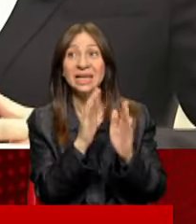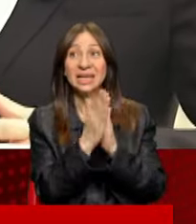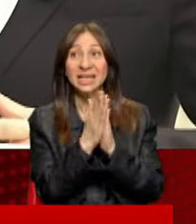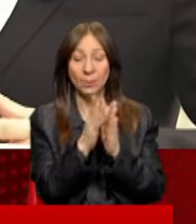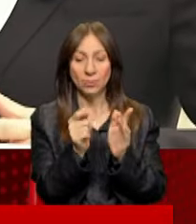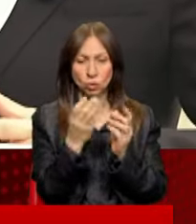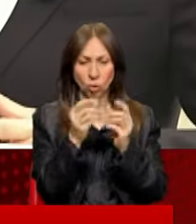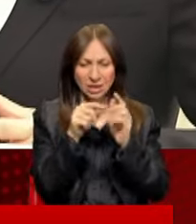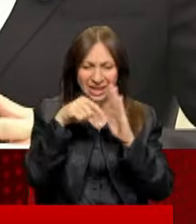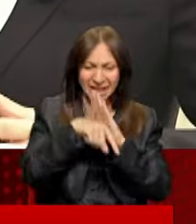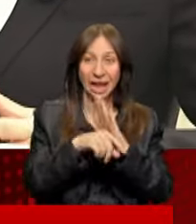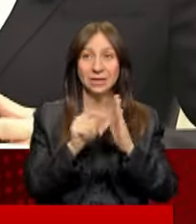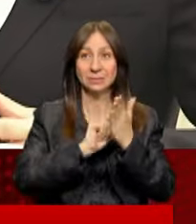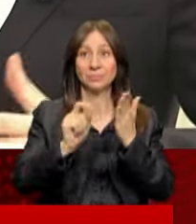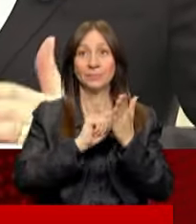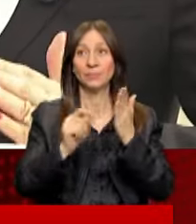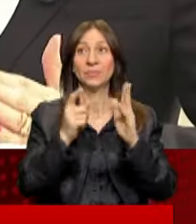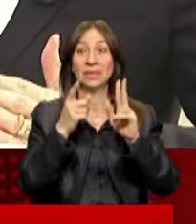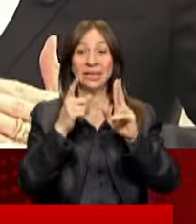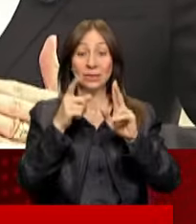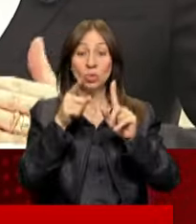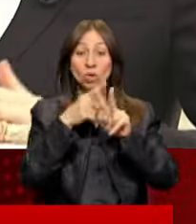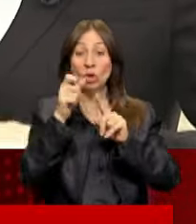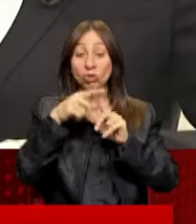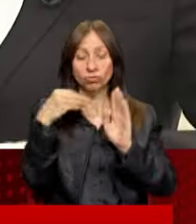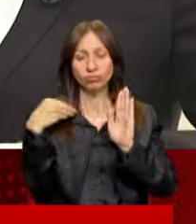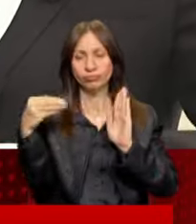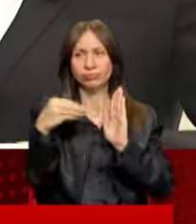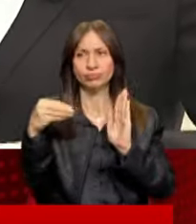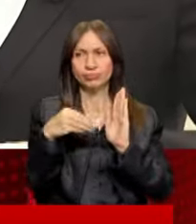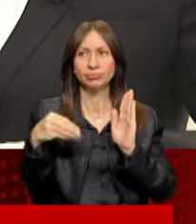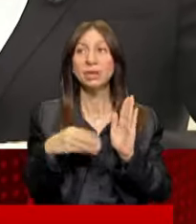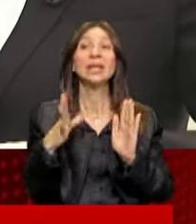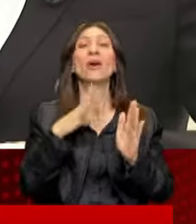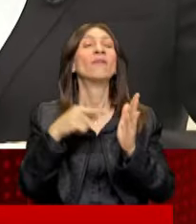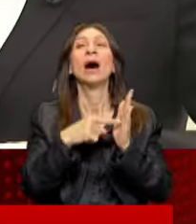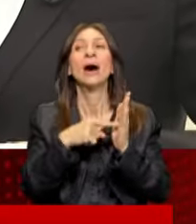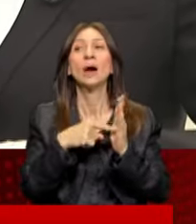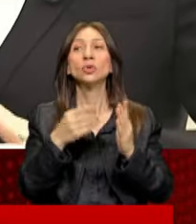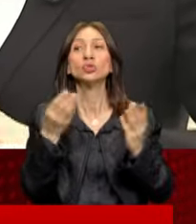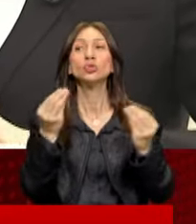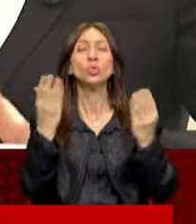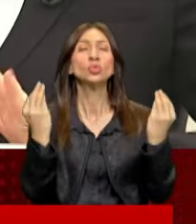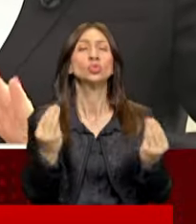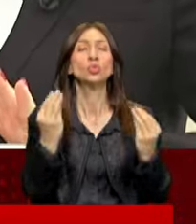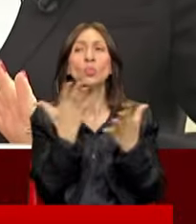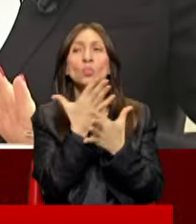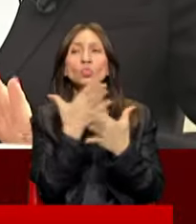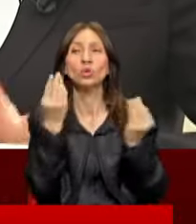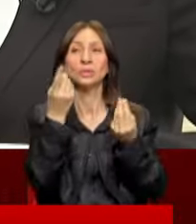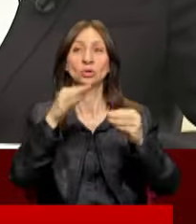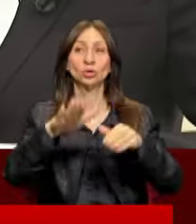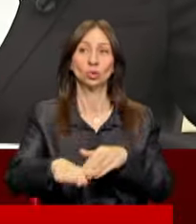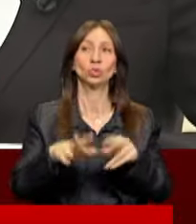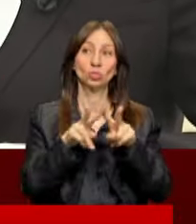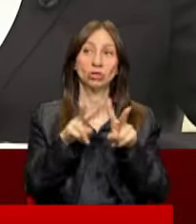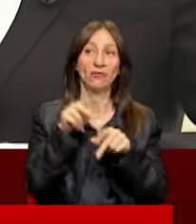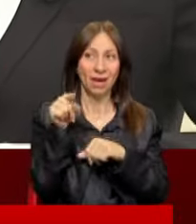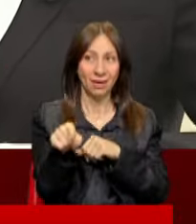da geniş yer verdim ve geniş bir dipnotla bu çocukluk bölümünü aldım. Neler var bu çocuklukta? Dolu dolu geçmiş, çok mutlu bir çocuk